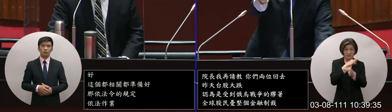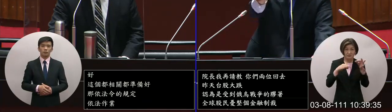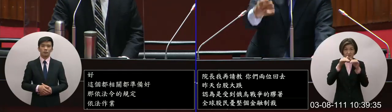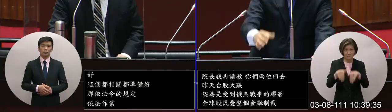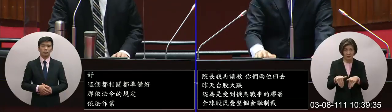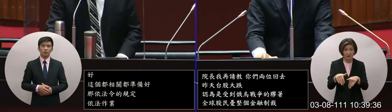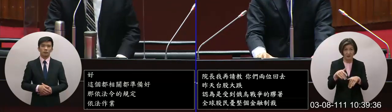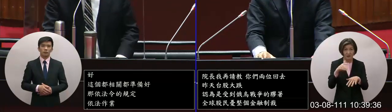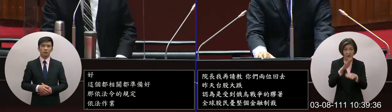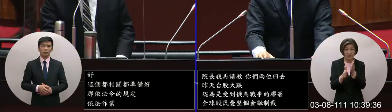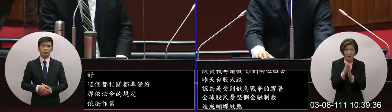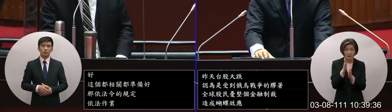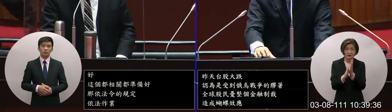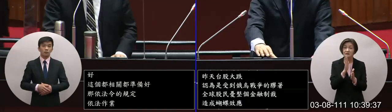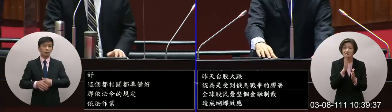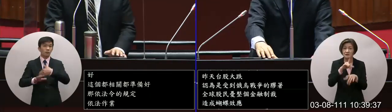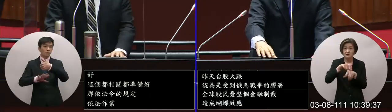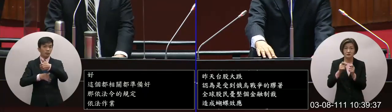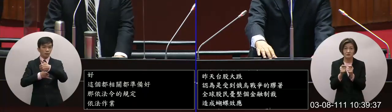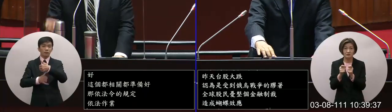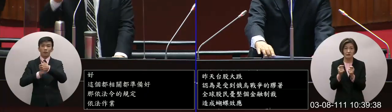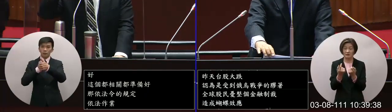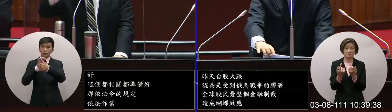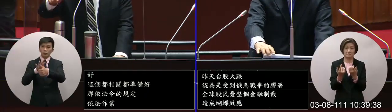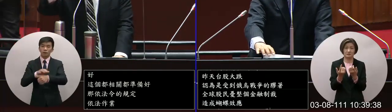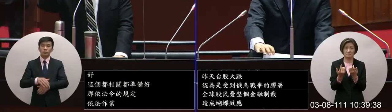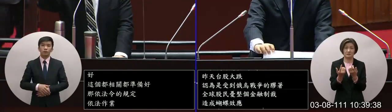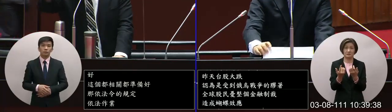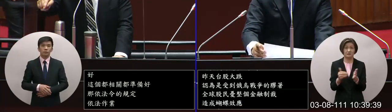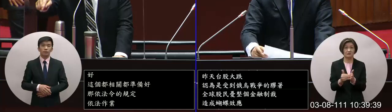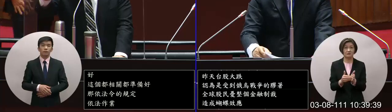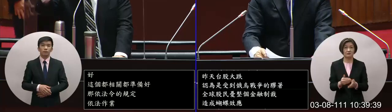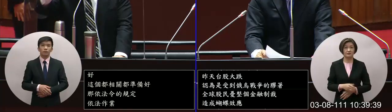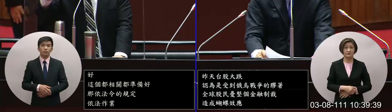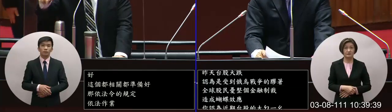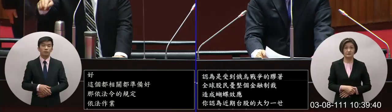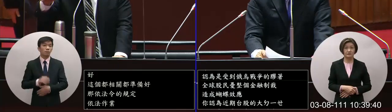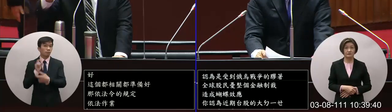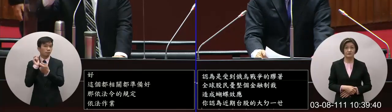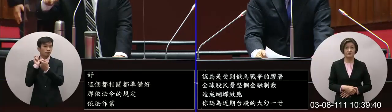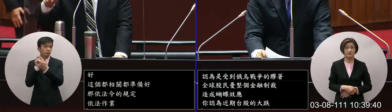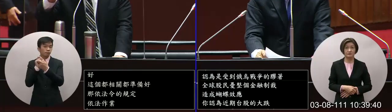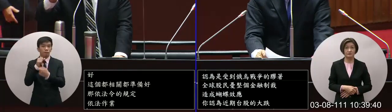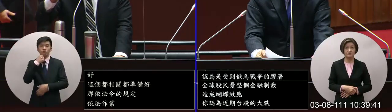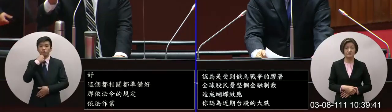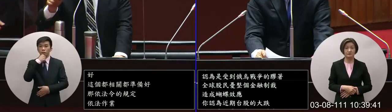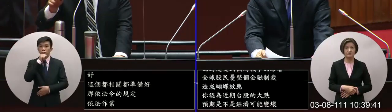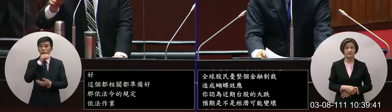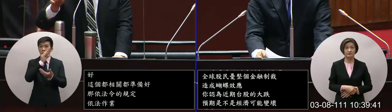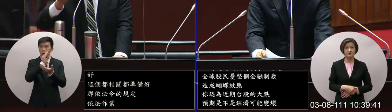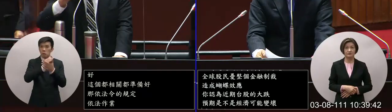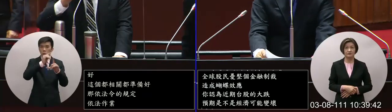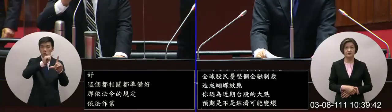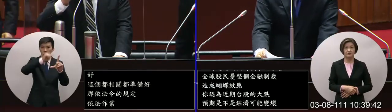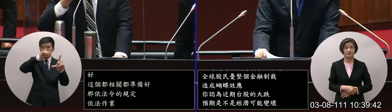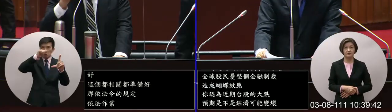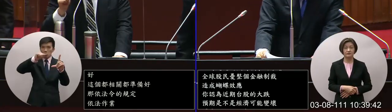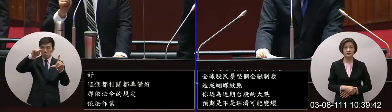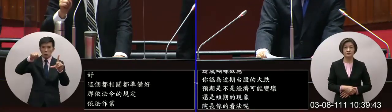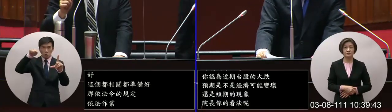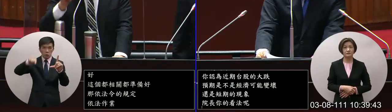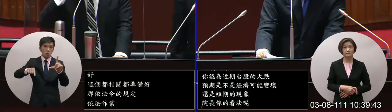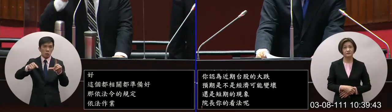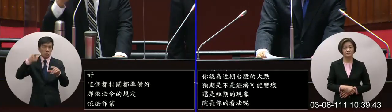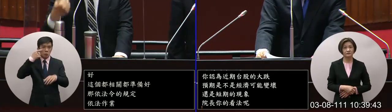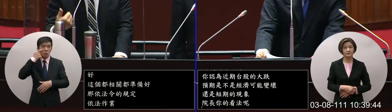期的现象？ 委员是这样，这个最近台股的巨额震荡不是经